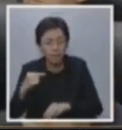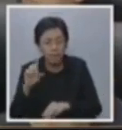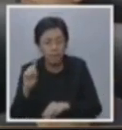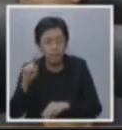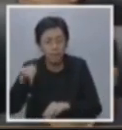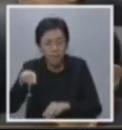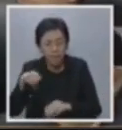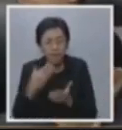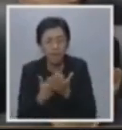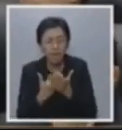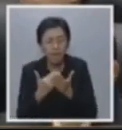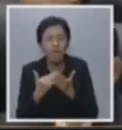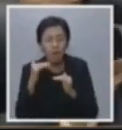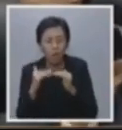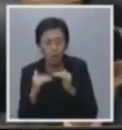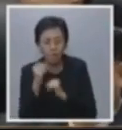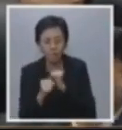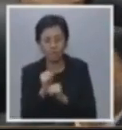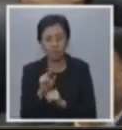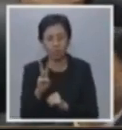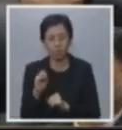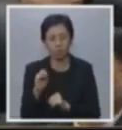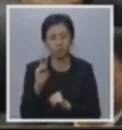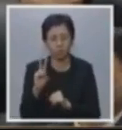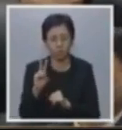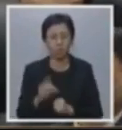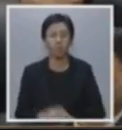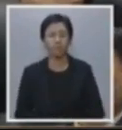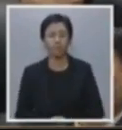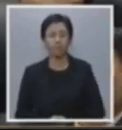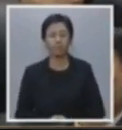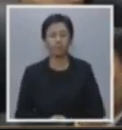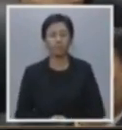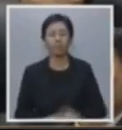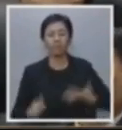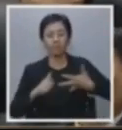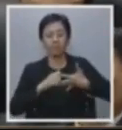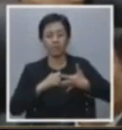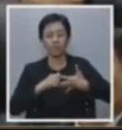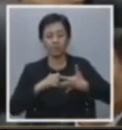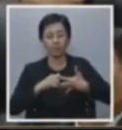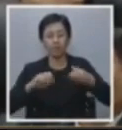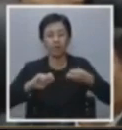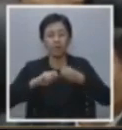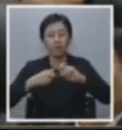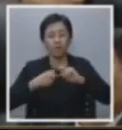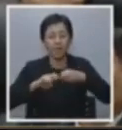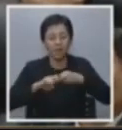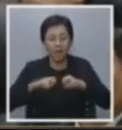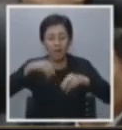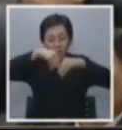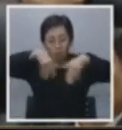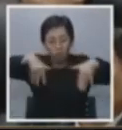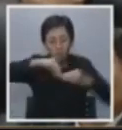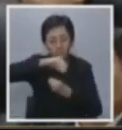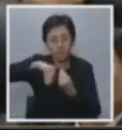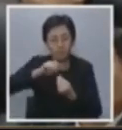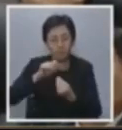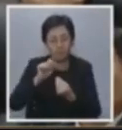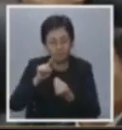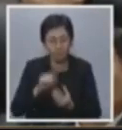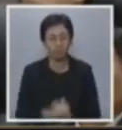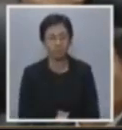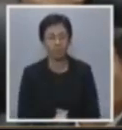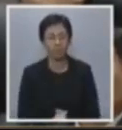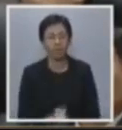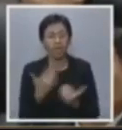ริงๆลดลงเมื่อเทียบกับงบปี62ด้วยซ้ำไปประเด็นที่2คือปัญหาโครงสร้างเศรษฐกิจที่ผมพูดถึงเมื่อสักครู่นะครับ